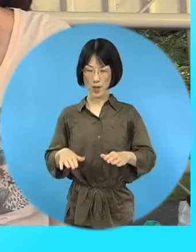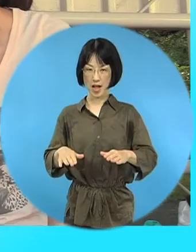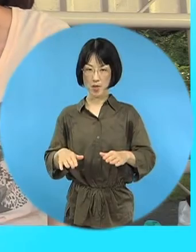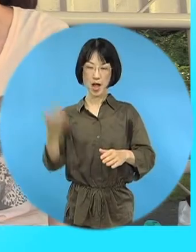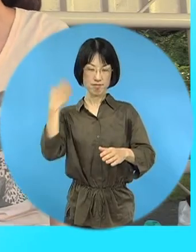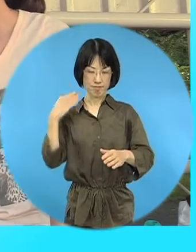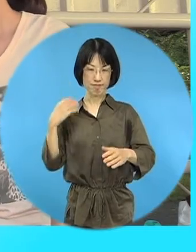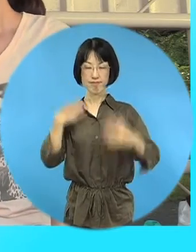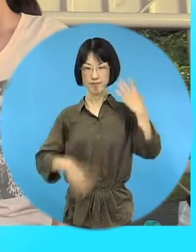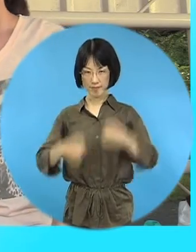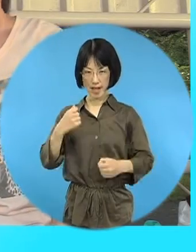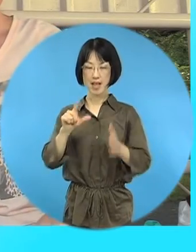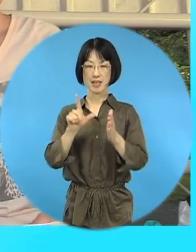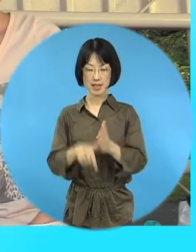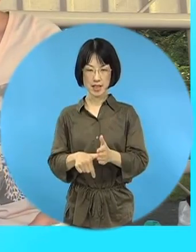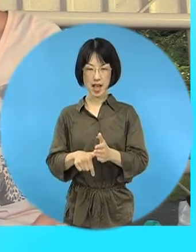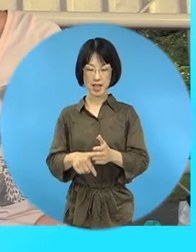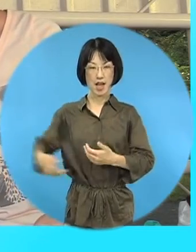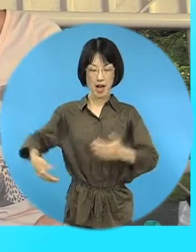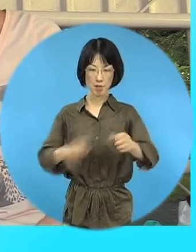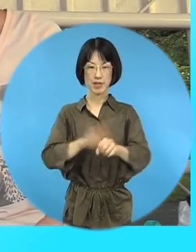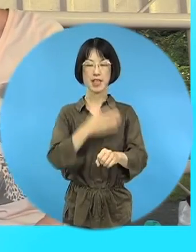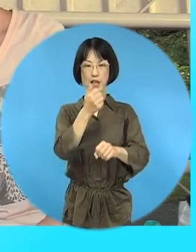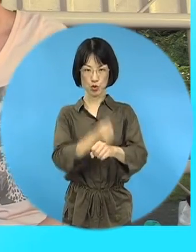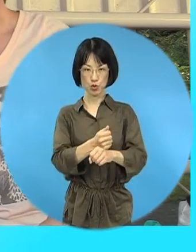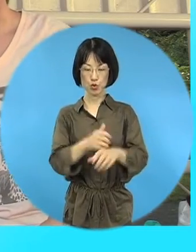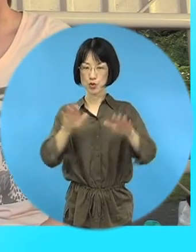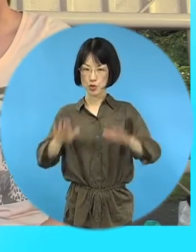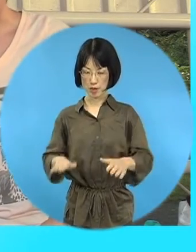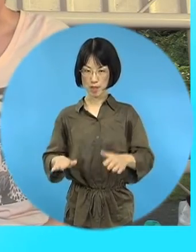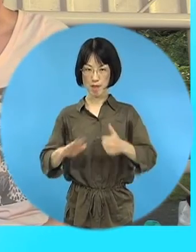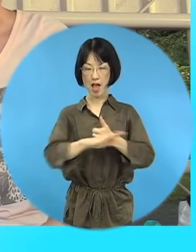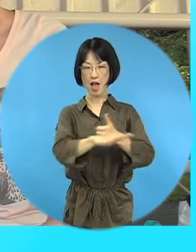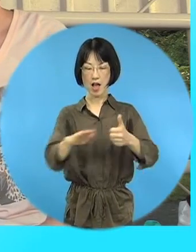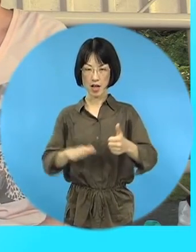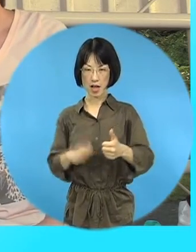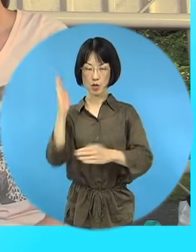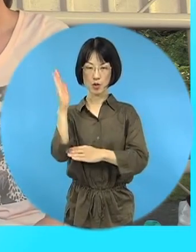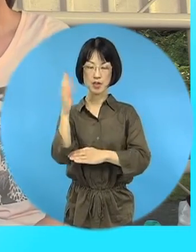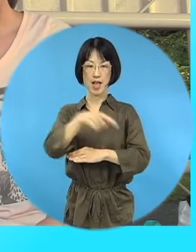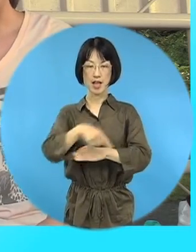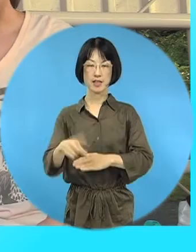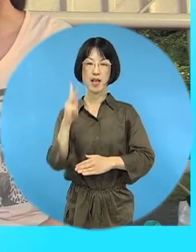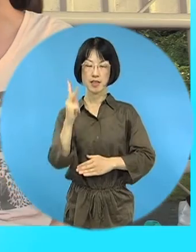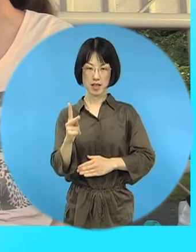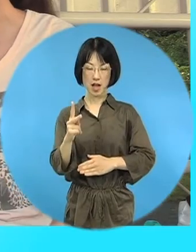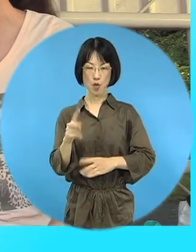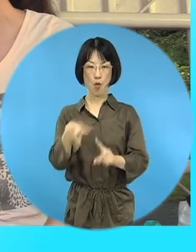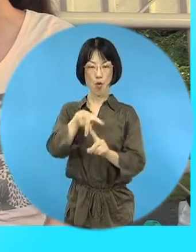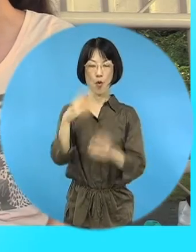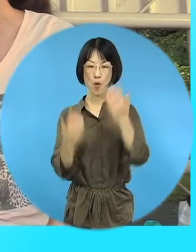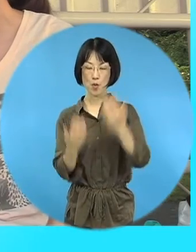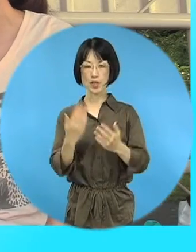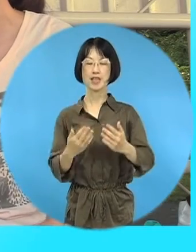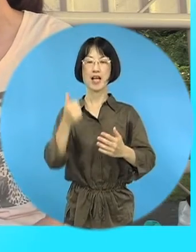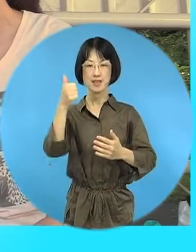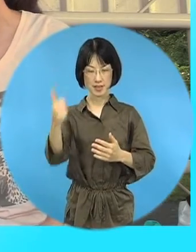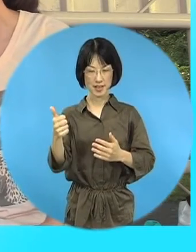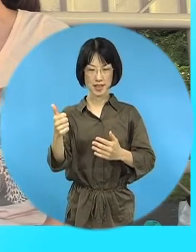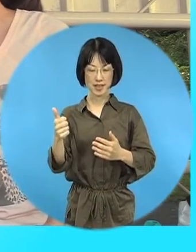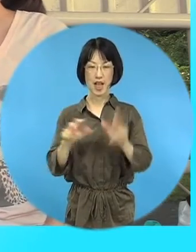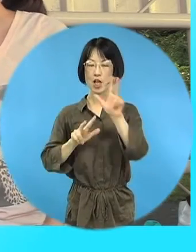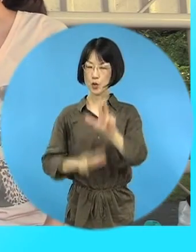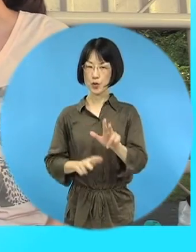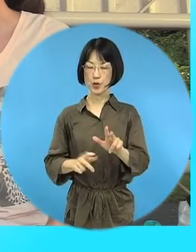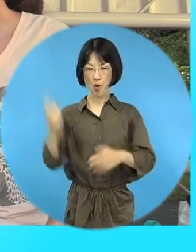今回は高校・大学時代にラグビー選手として活躍した環境政策課の小森さんにラグビーの基